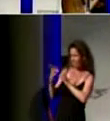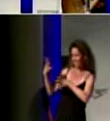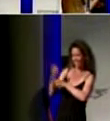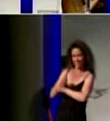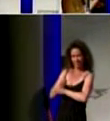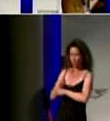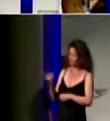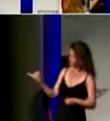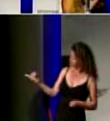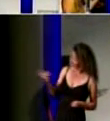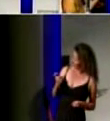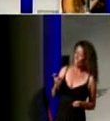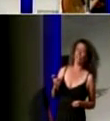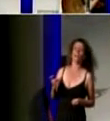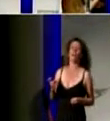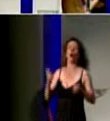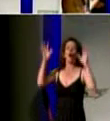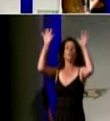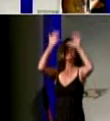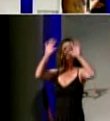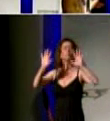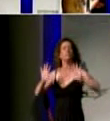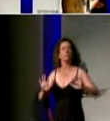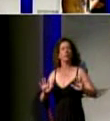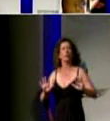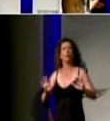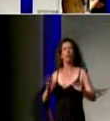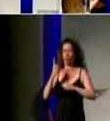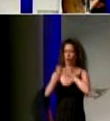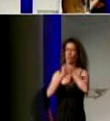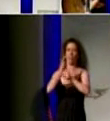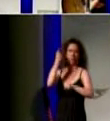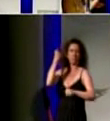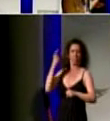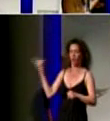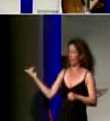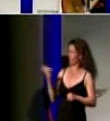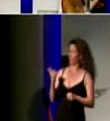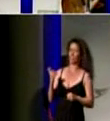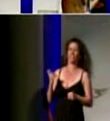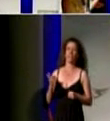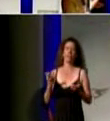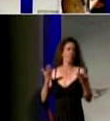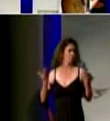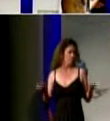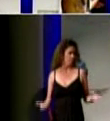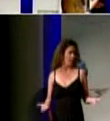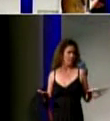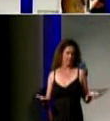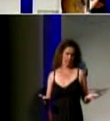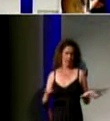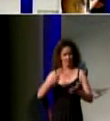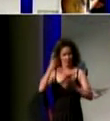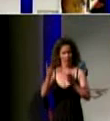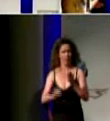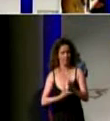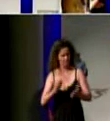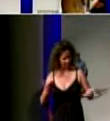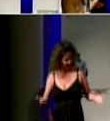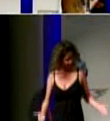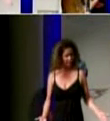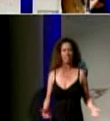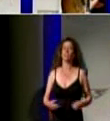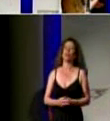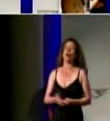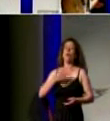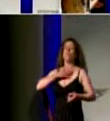invité à un spectacle il y a de ça, un an, donc. Et nous reprenons l'expérience cette année avec